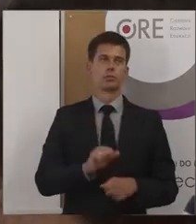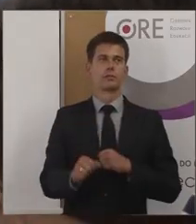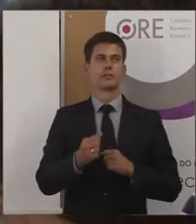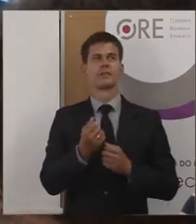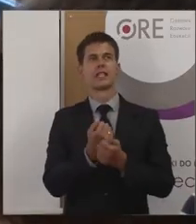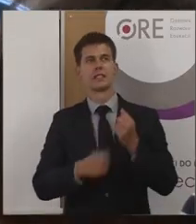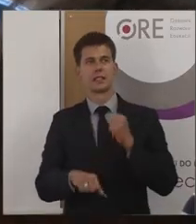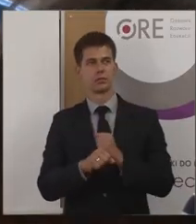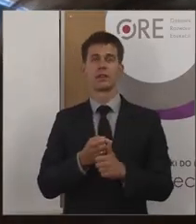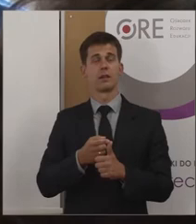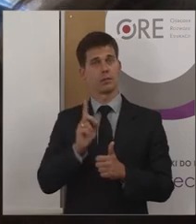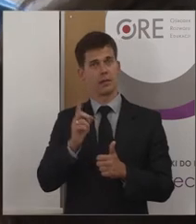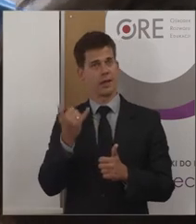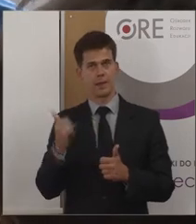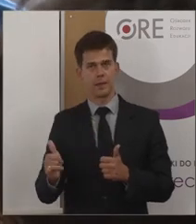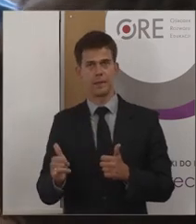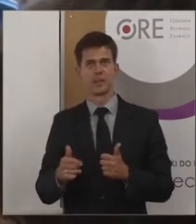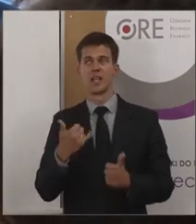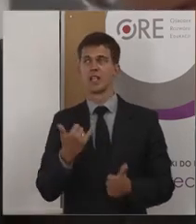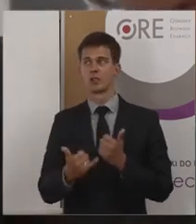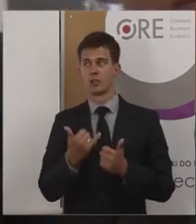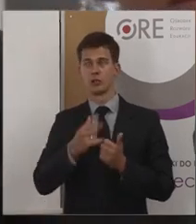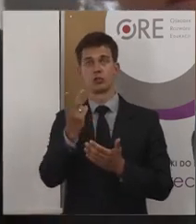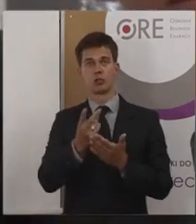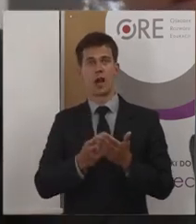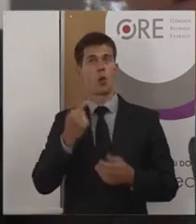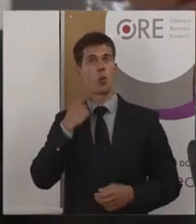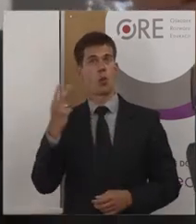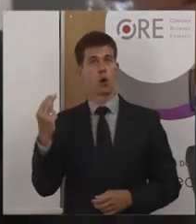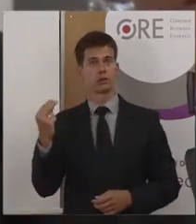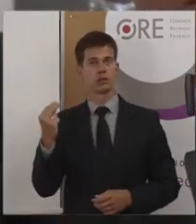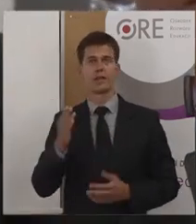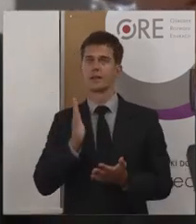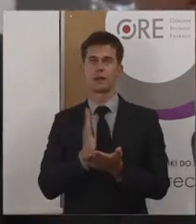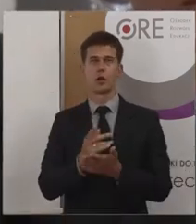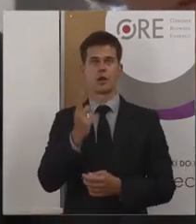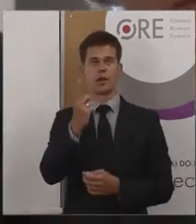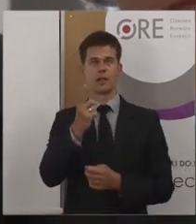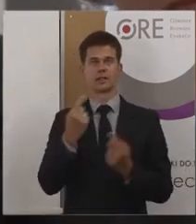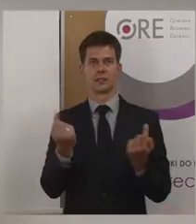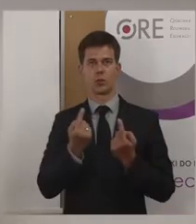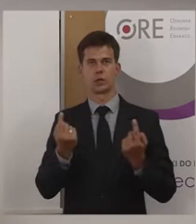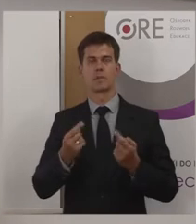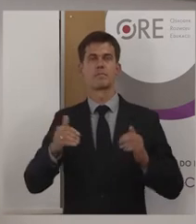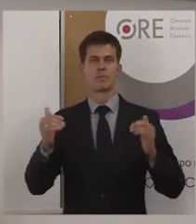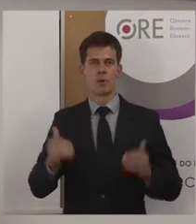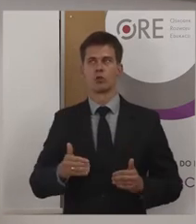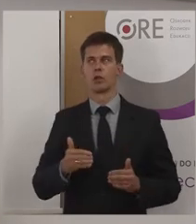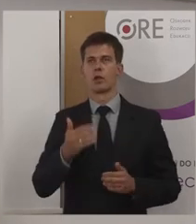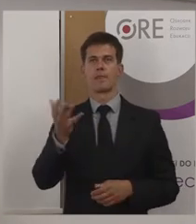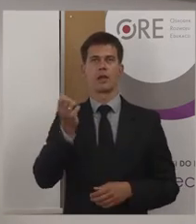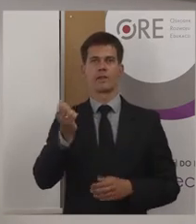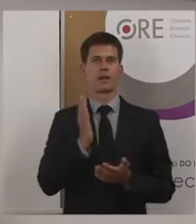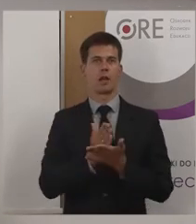uczeniem się czytania czegoś. Jeżeli chodzi o odczytywanie głosem, jest jedyna sytuacja, to dotyczy wyłącznie nagrań